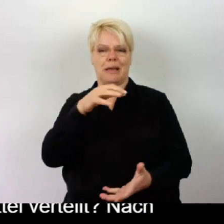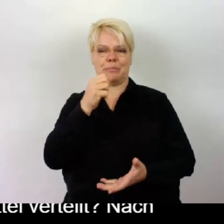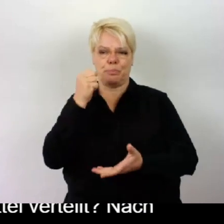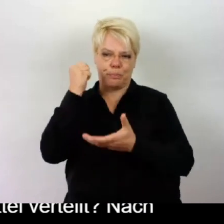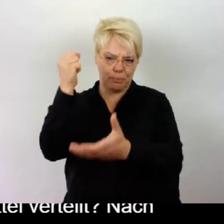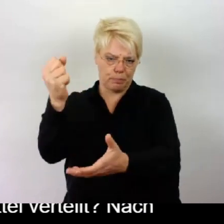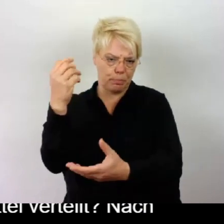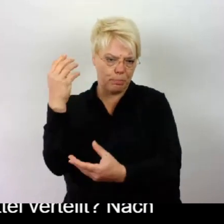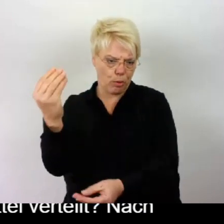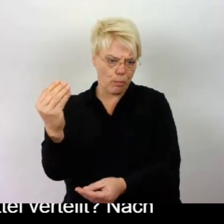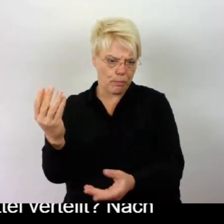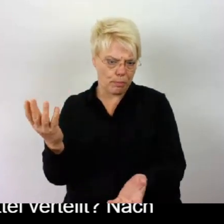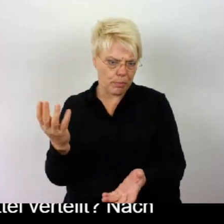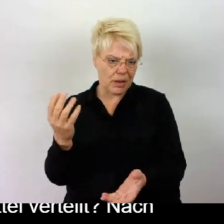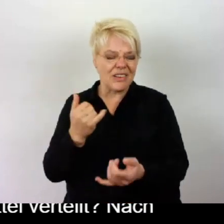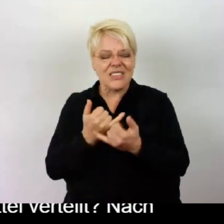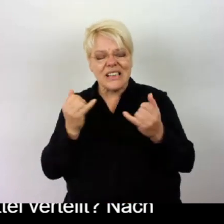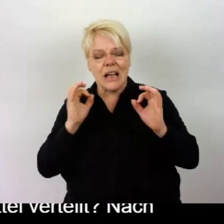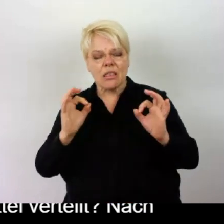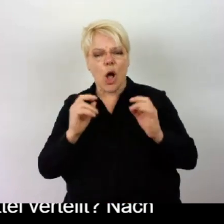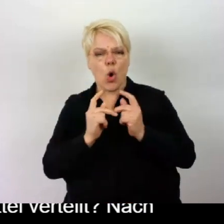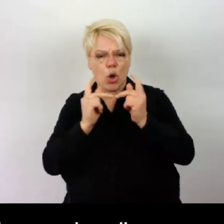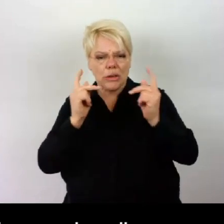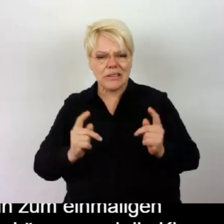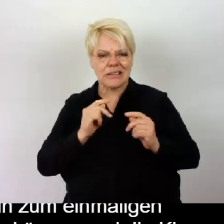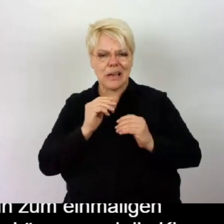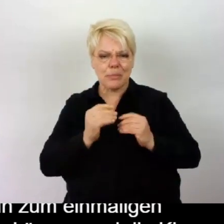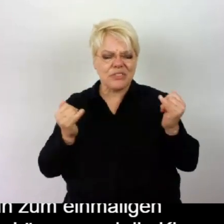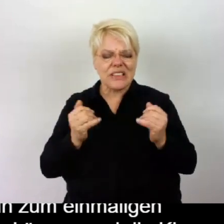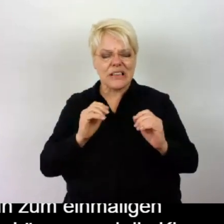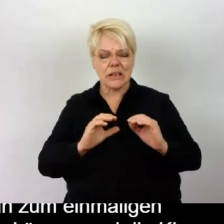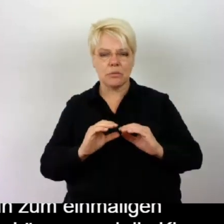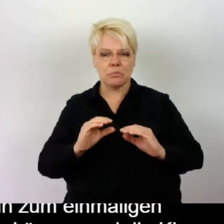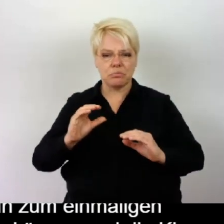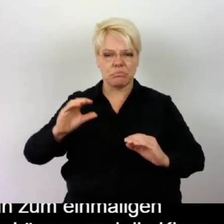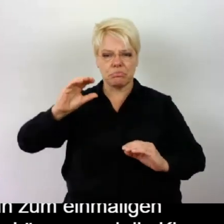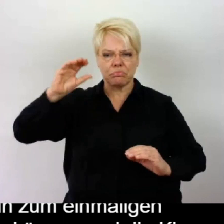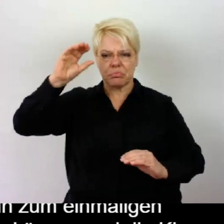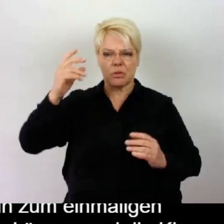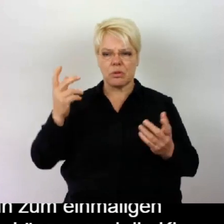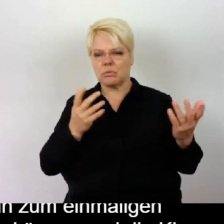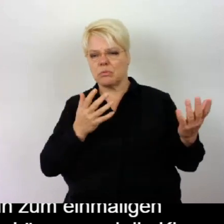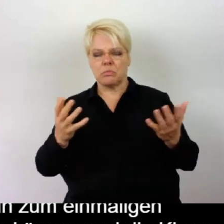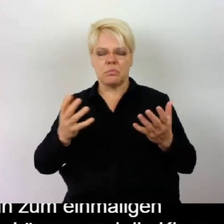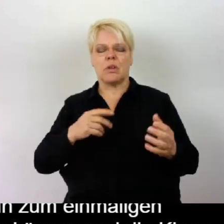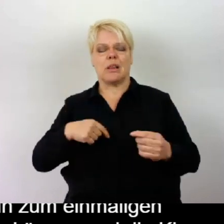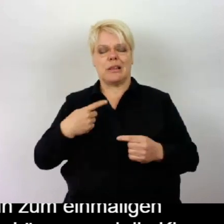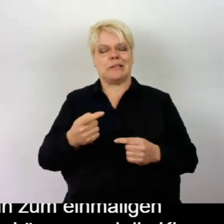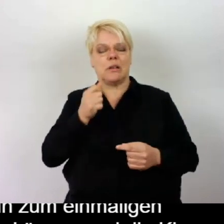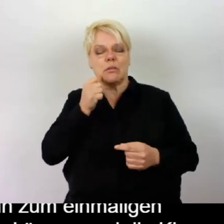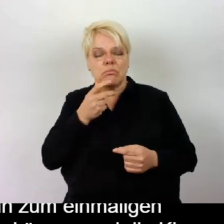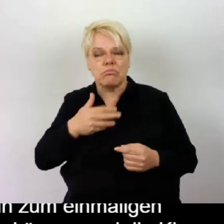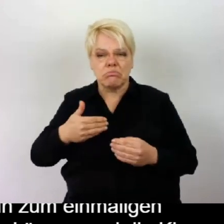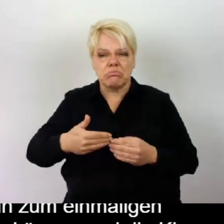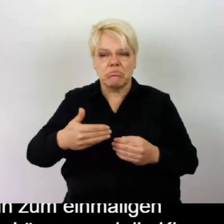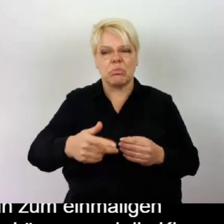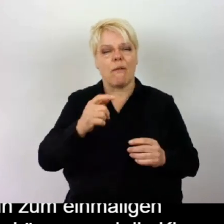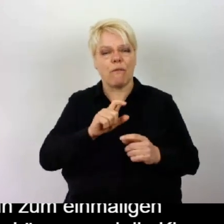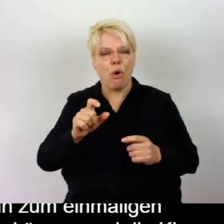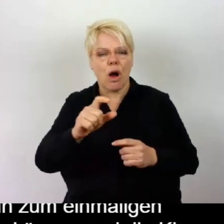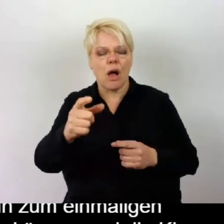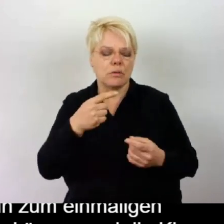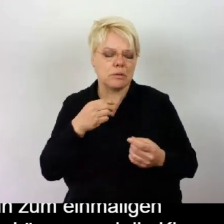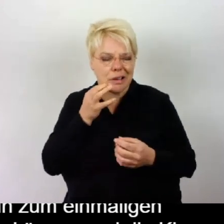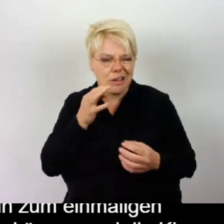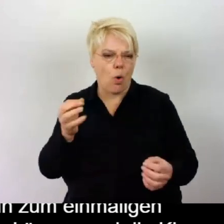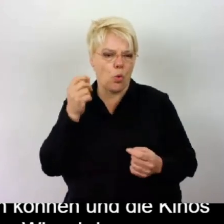Ich habe heute um 12 das erste Gespräch mit den ersten Kinobetreibern, möchte einfach genau wissen, wo hakt es, wo sind die Bedingungen, auch die